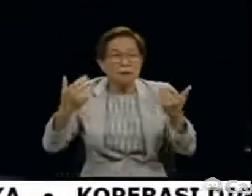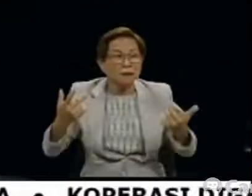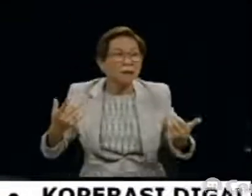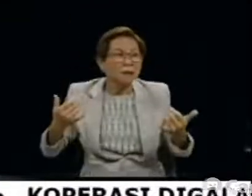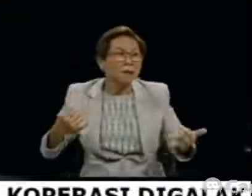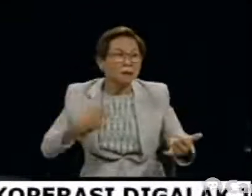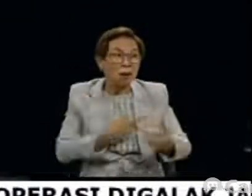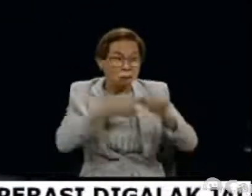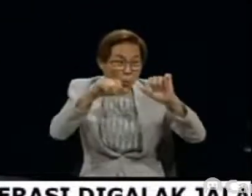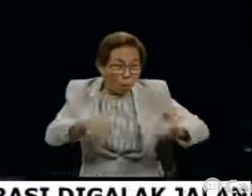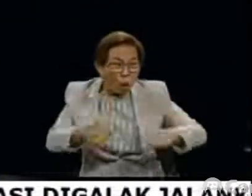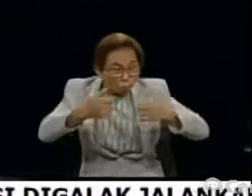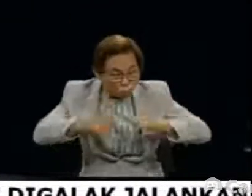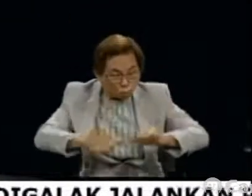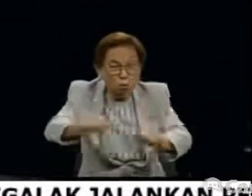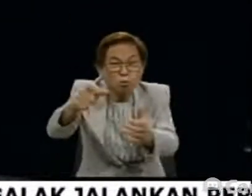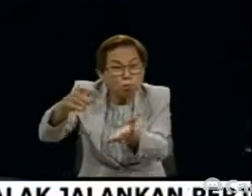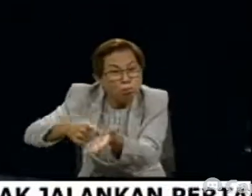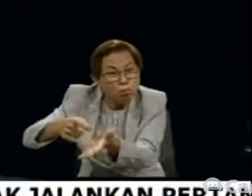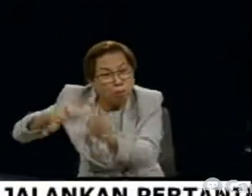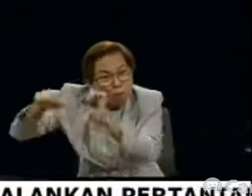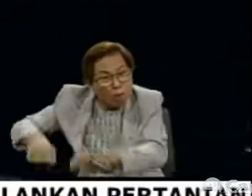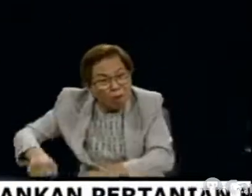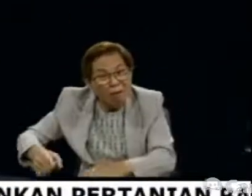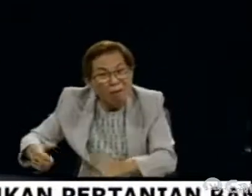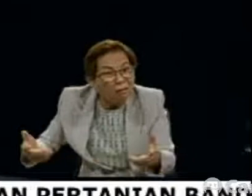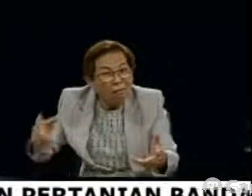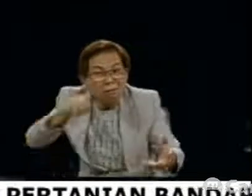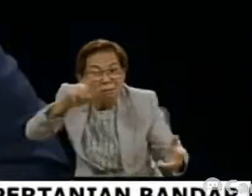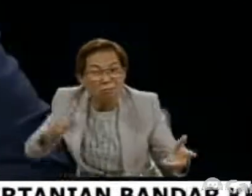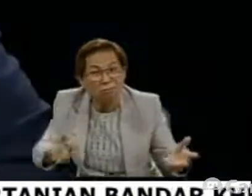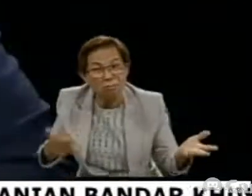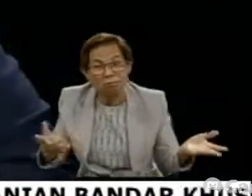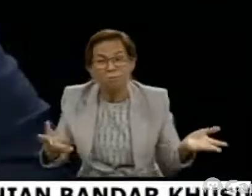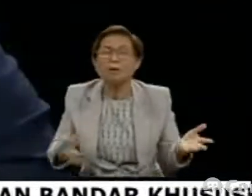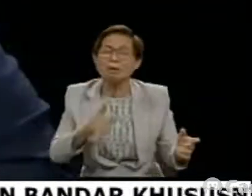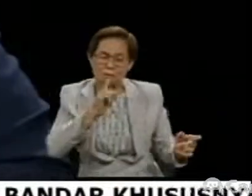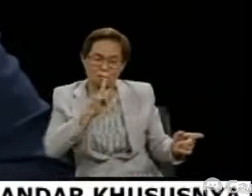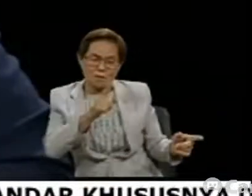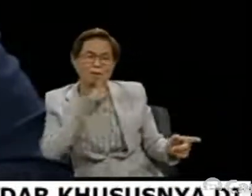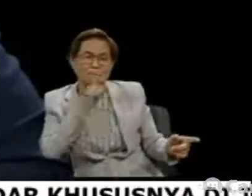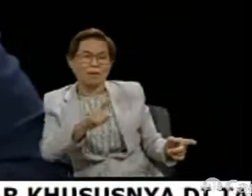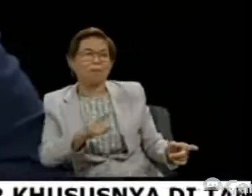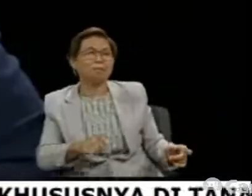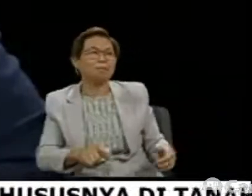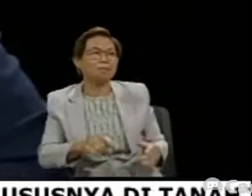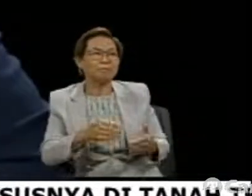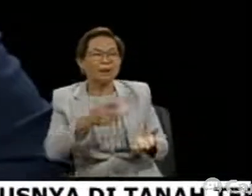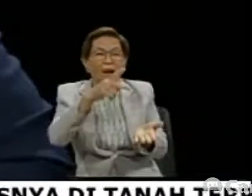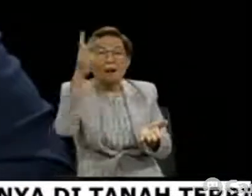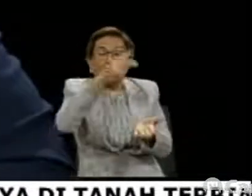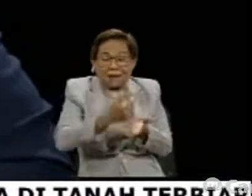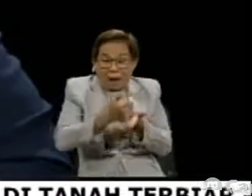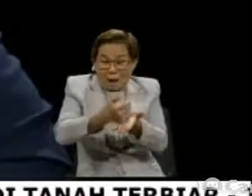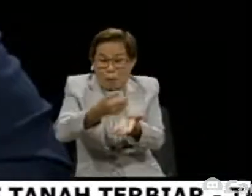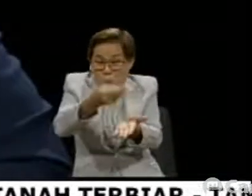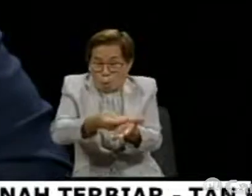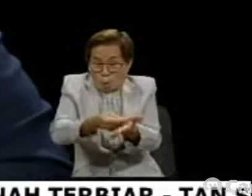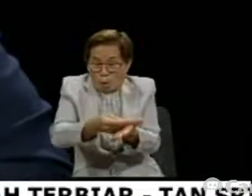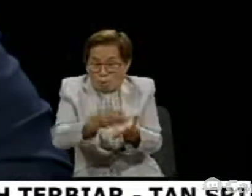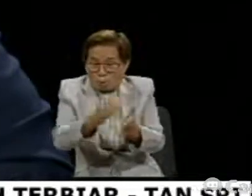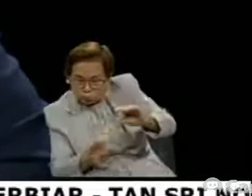mampu untuk terus berhutang setelah lom pernah Emang subsidi ini akan